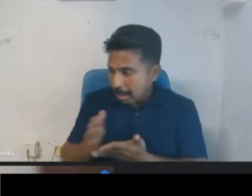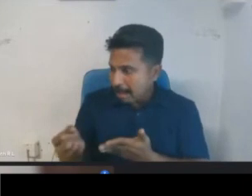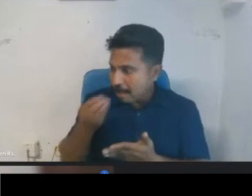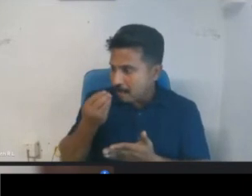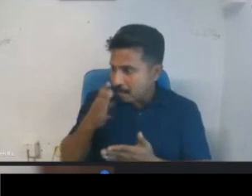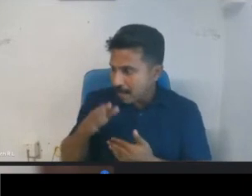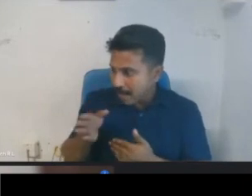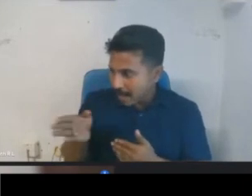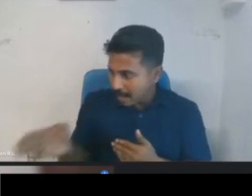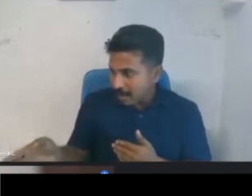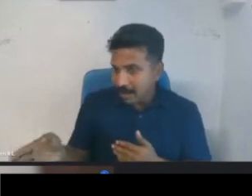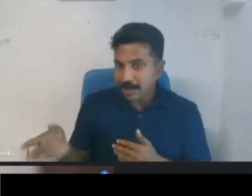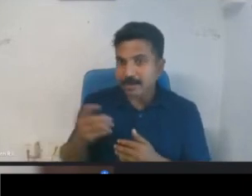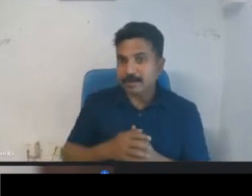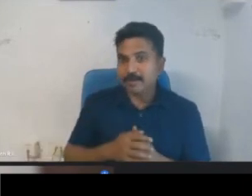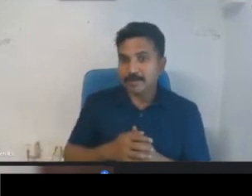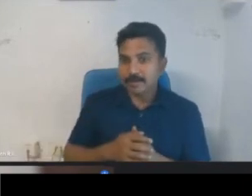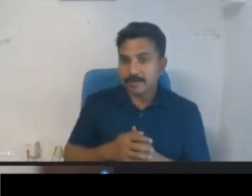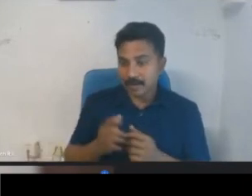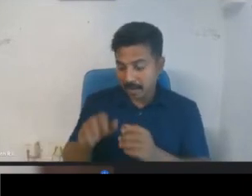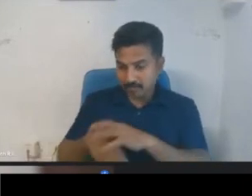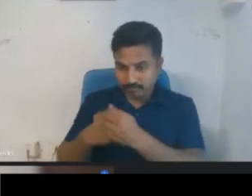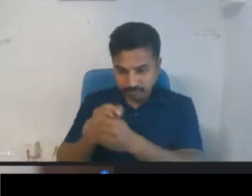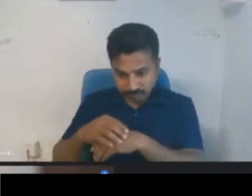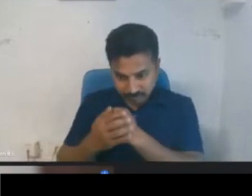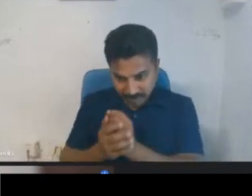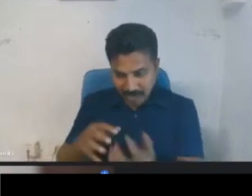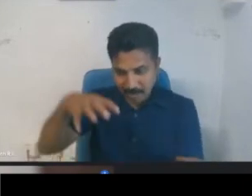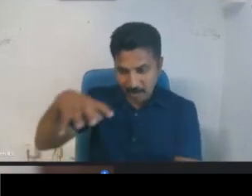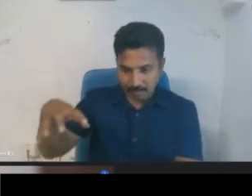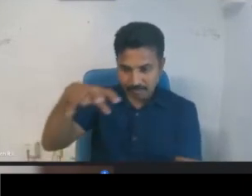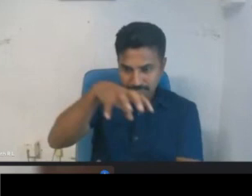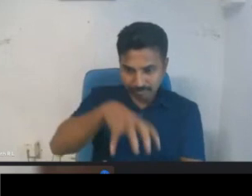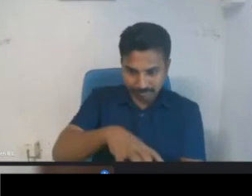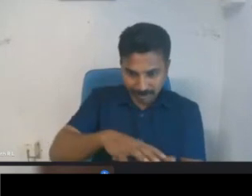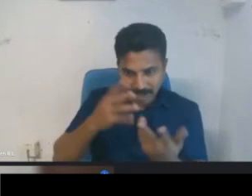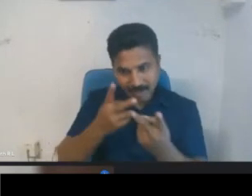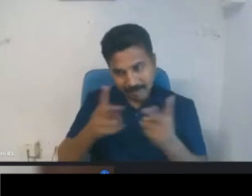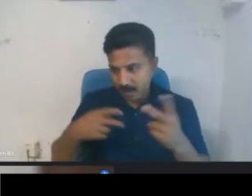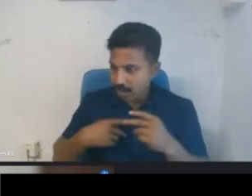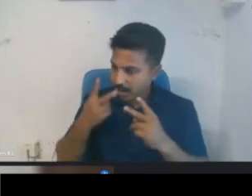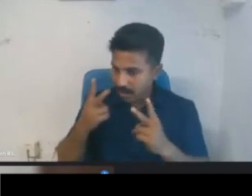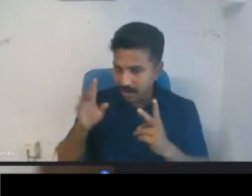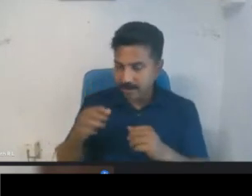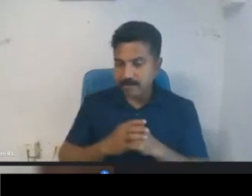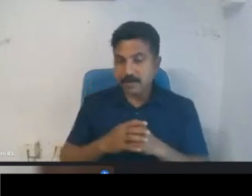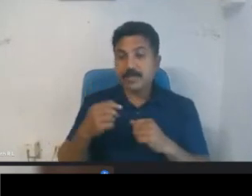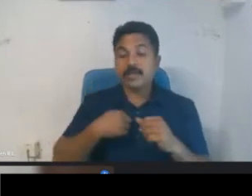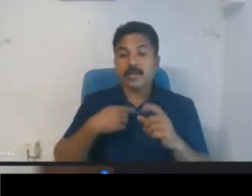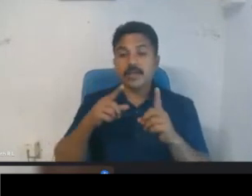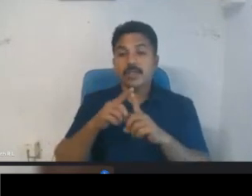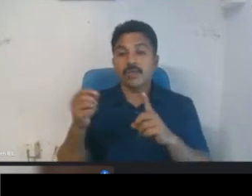ആഹാരം കഴിക്കുകയും കൃത്യമായി കൈ കഴുകുകയും പാത്രം അടച്ചു വെക്കുകയൊക്കെ ചെയ്യുന്നത് ഞാൻ കണ്ടിട്ടുണ്ട്. അപ്പൊ ഞാൻ